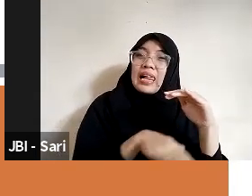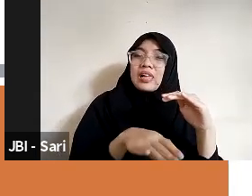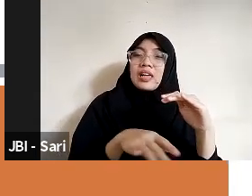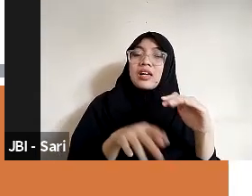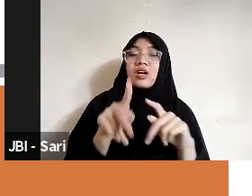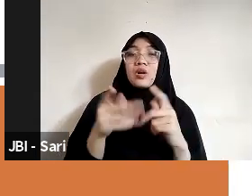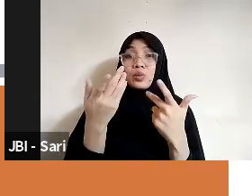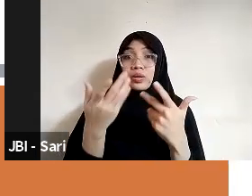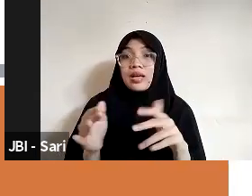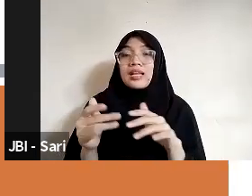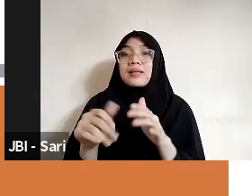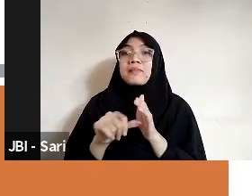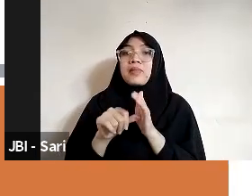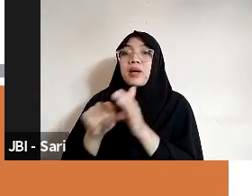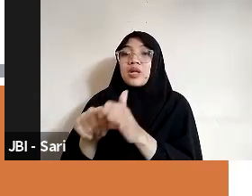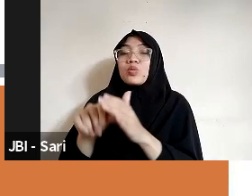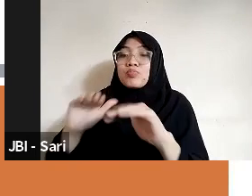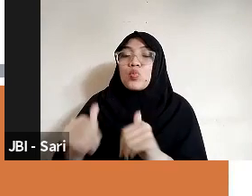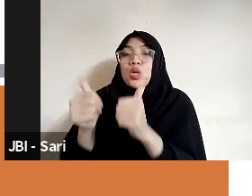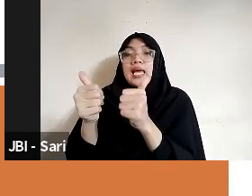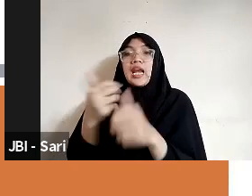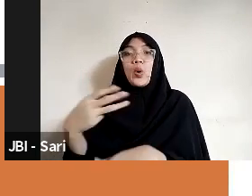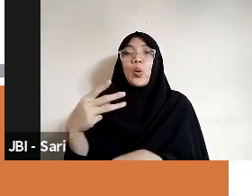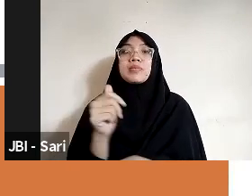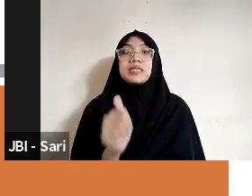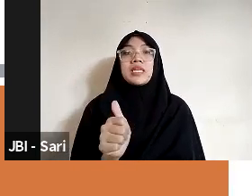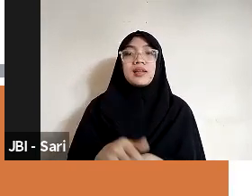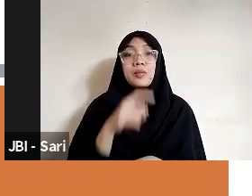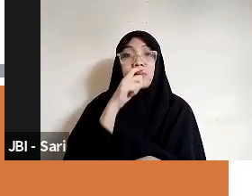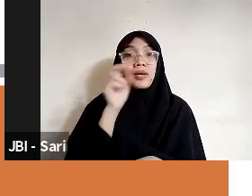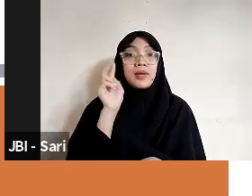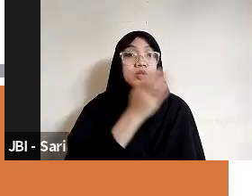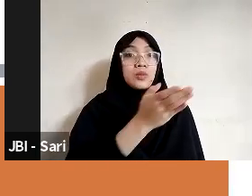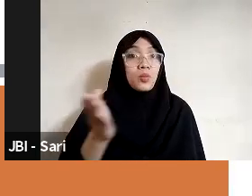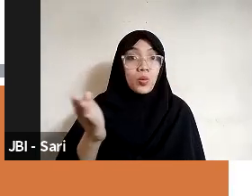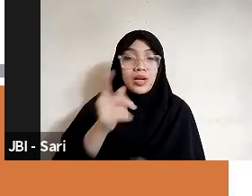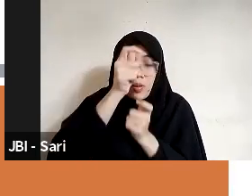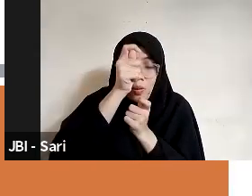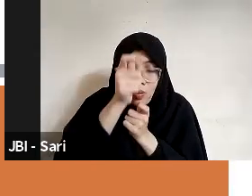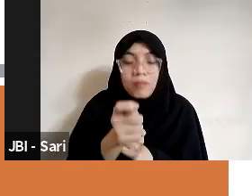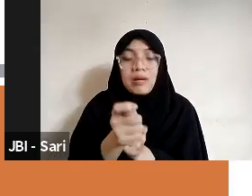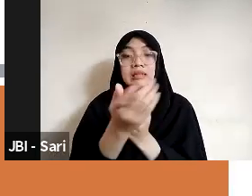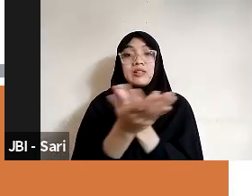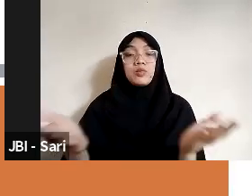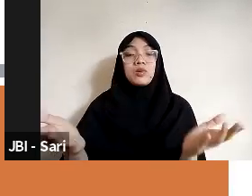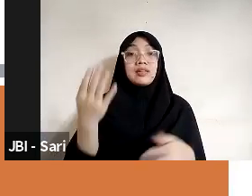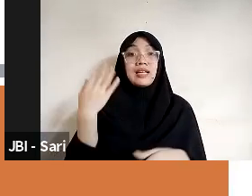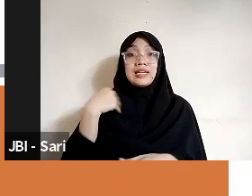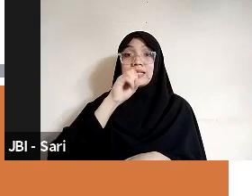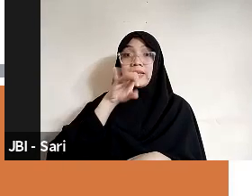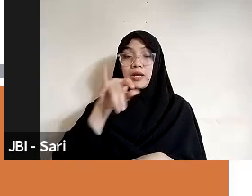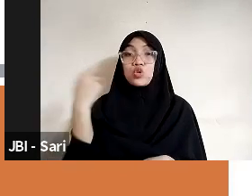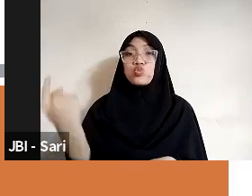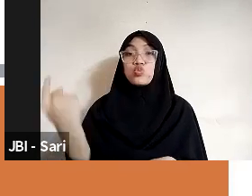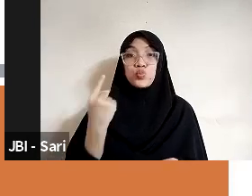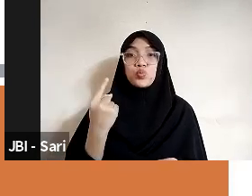agar supaya ada pemulihan. Bapak Ibu yang saya hormati, tadi sudah saya sampaikan secara umum. Tidak